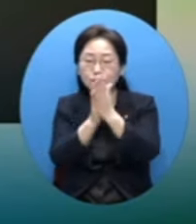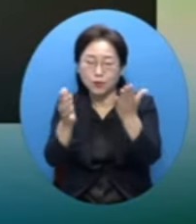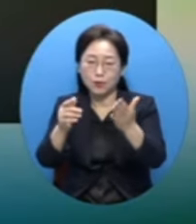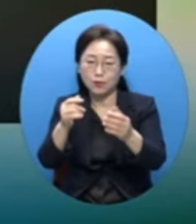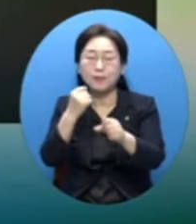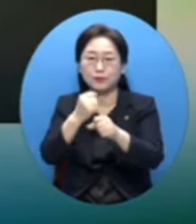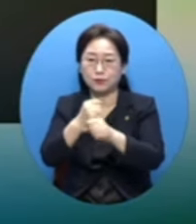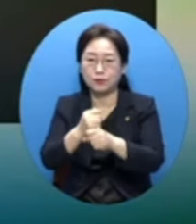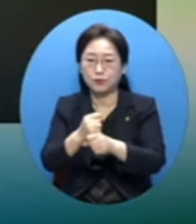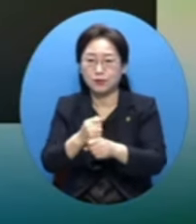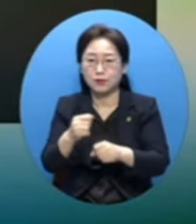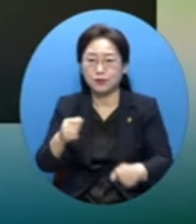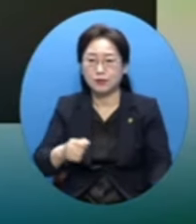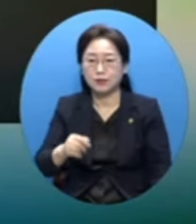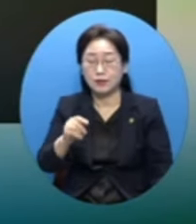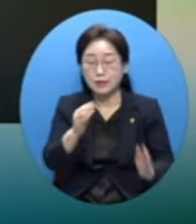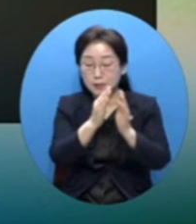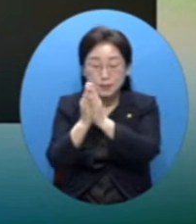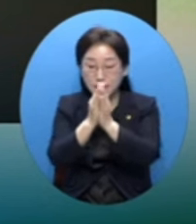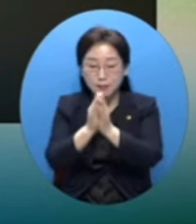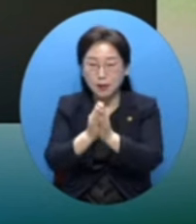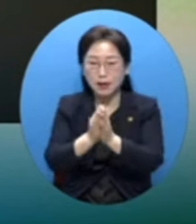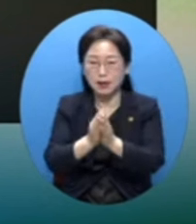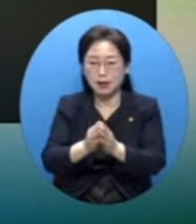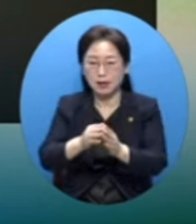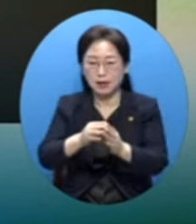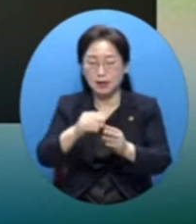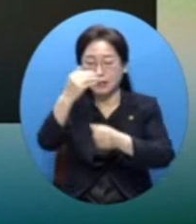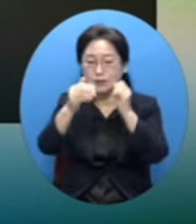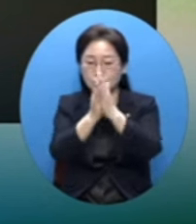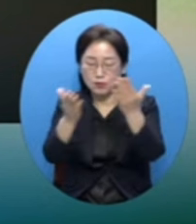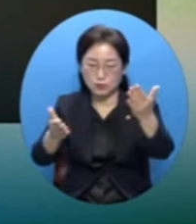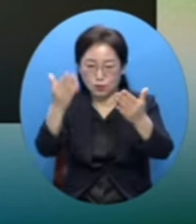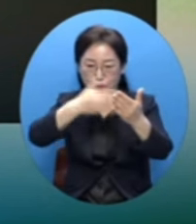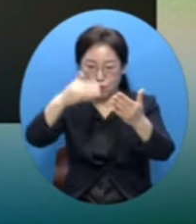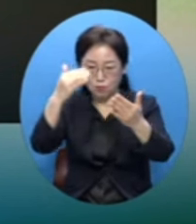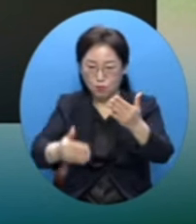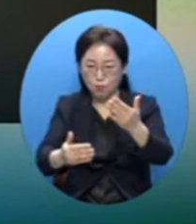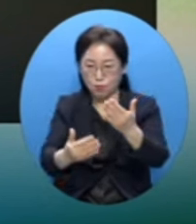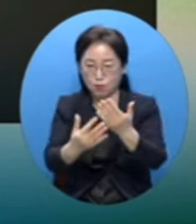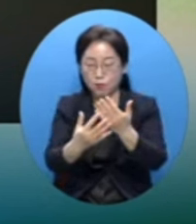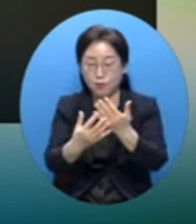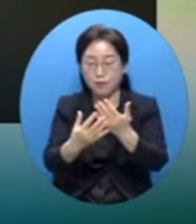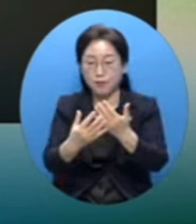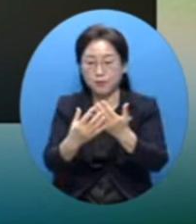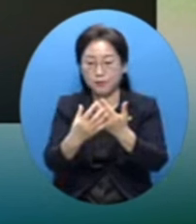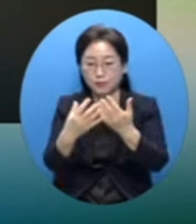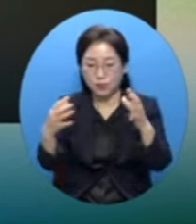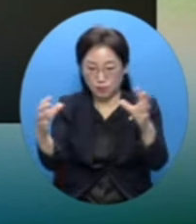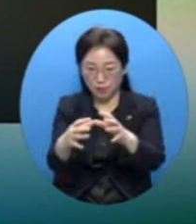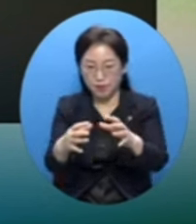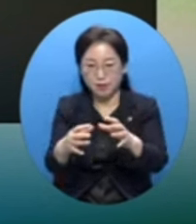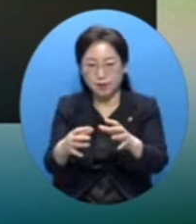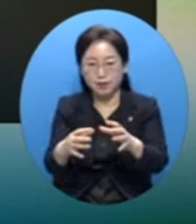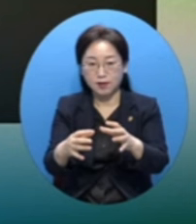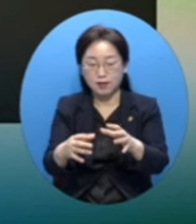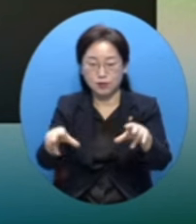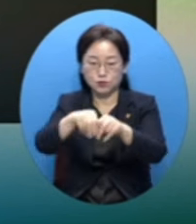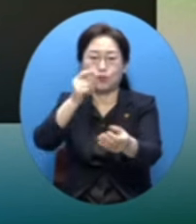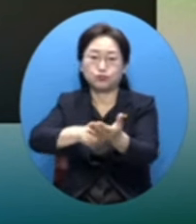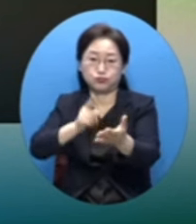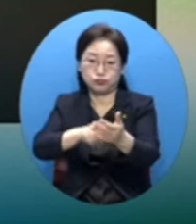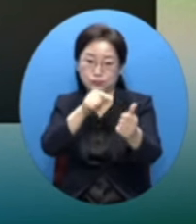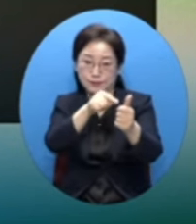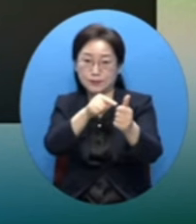람탐 미얀마 성서공회 총무님이 계신데 이분이 그 미얀마가